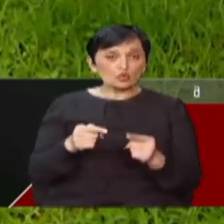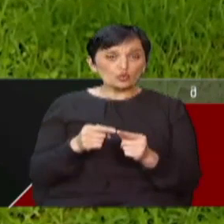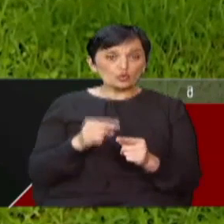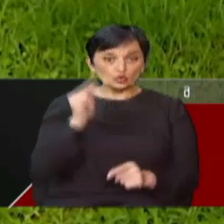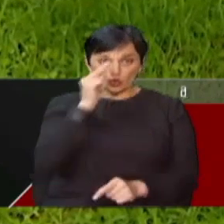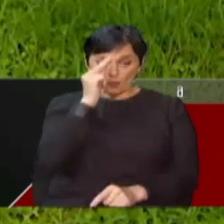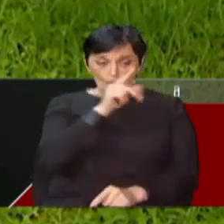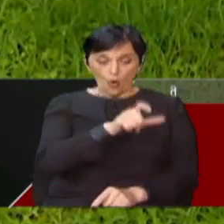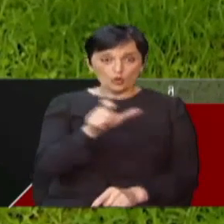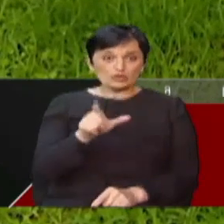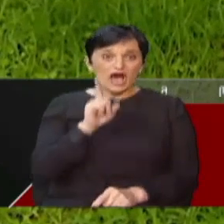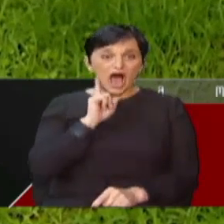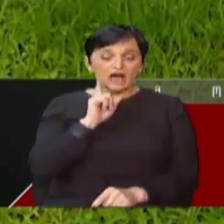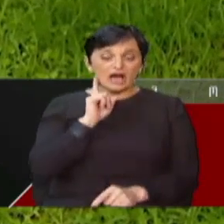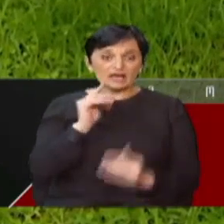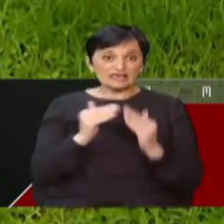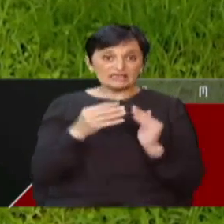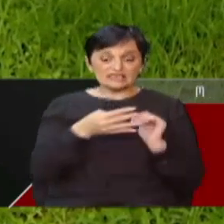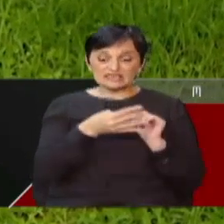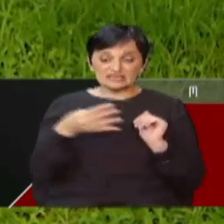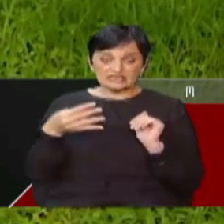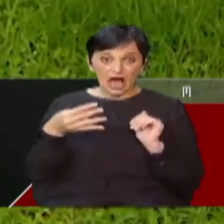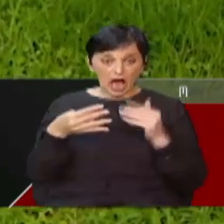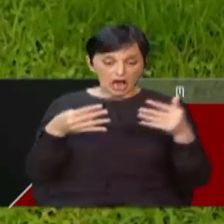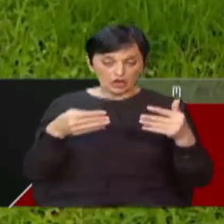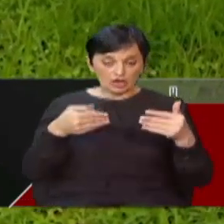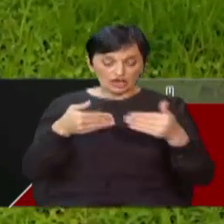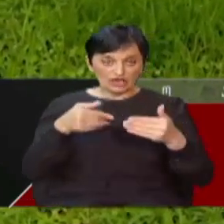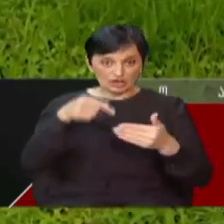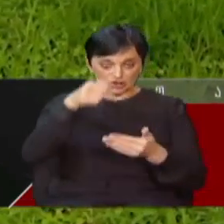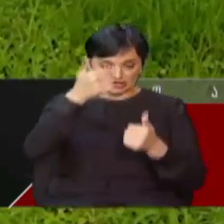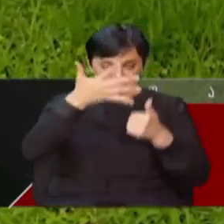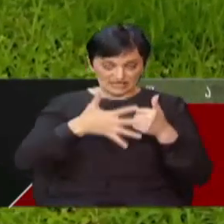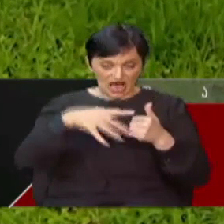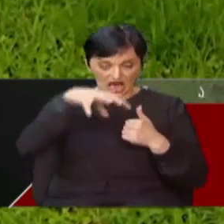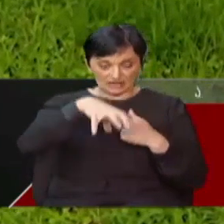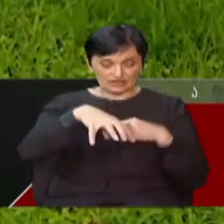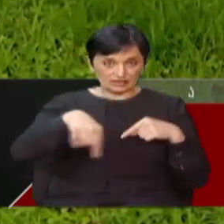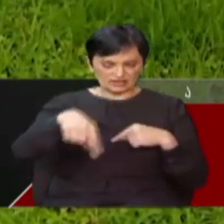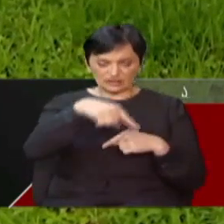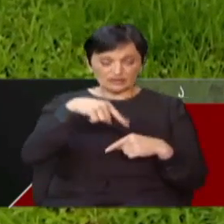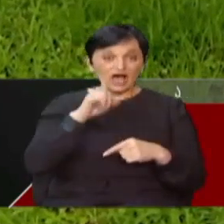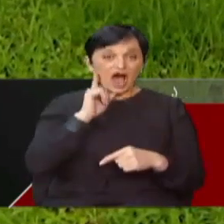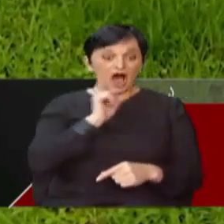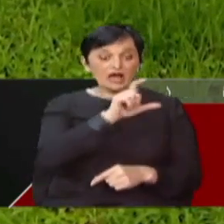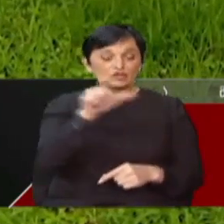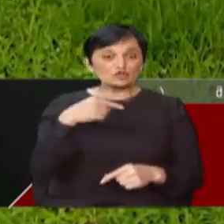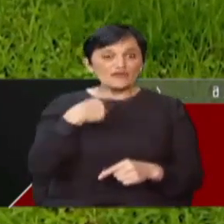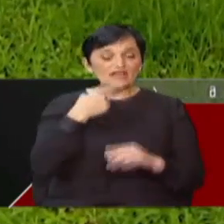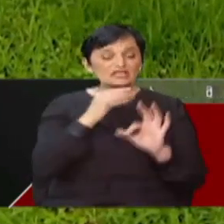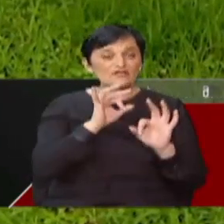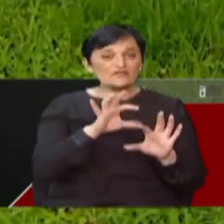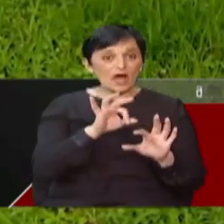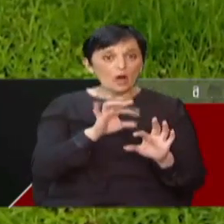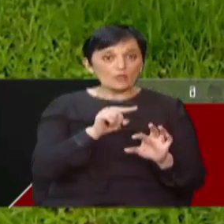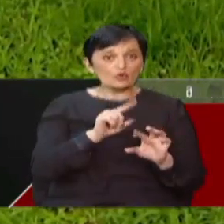musavli akhalgazdobis sakhlis kompleksebs shua aris tsentrshi da akhalgazdebs romlebsats chven veubnebit ro